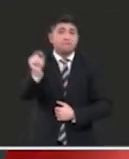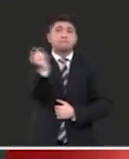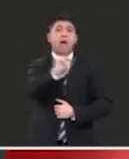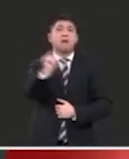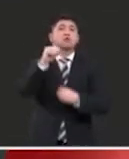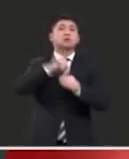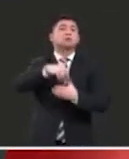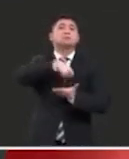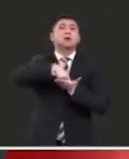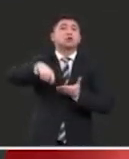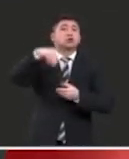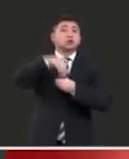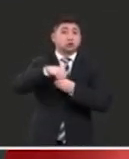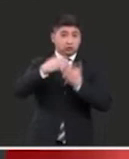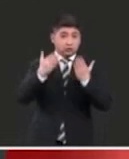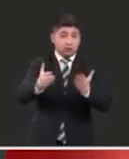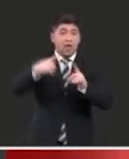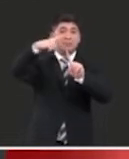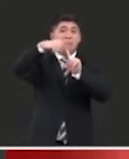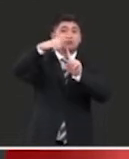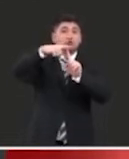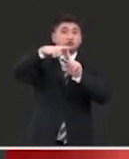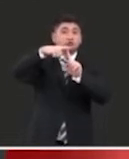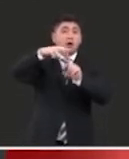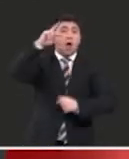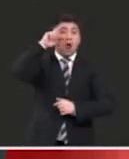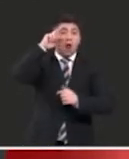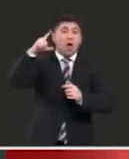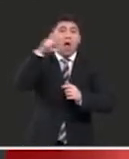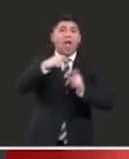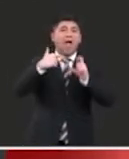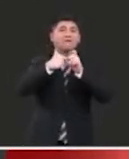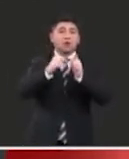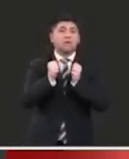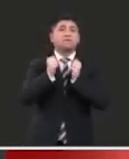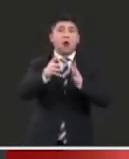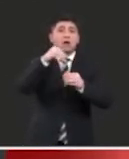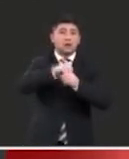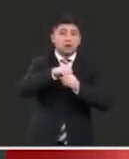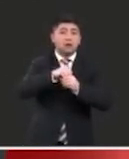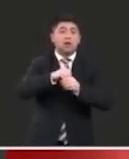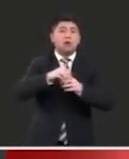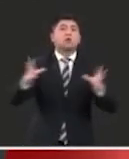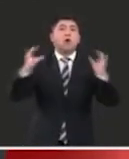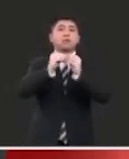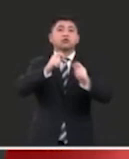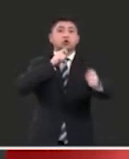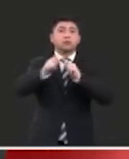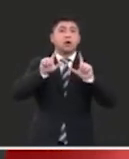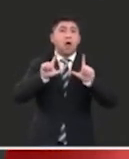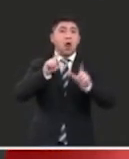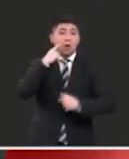Memurlarımızın maaşlarında Temmuz, Aralık ayı enflasyon farkı ve toplu sözleşme gereği